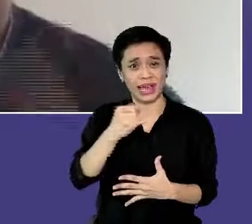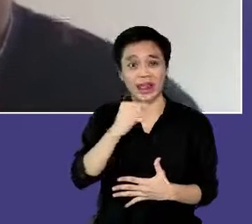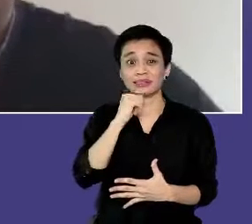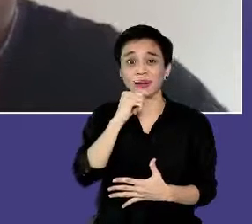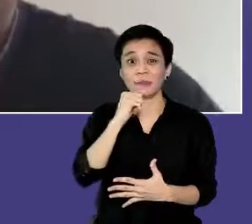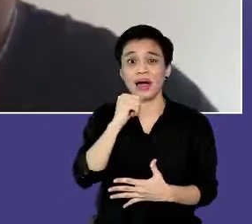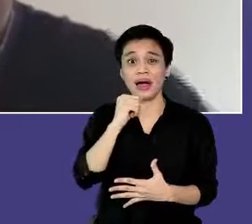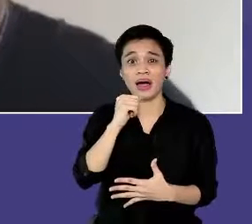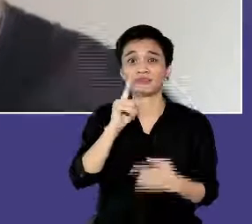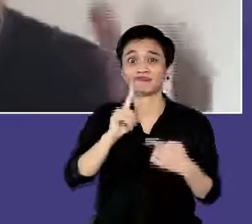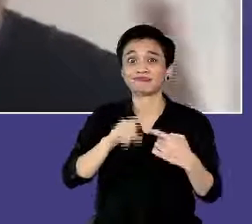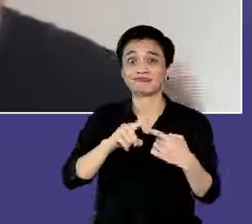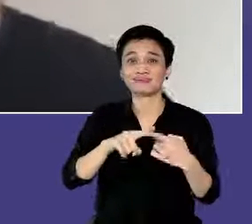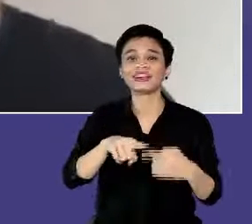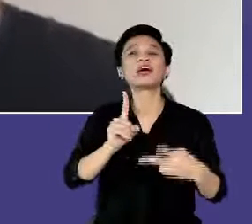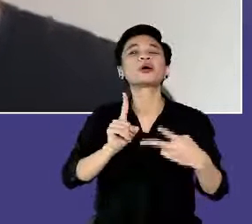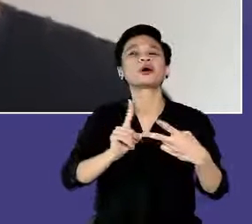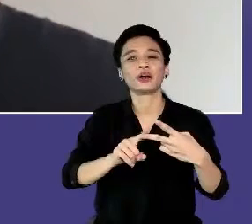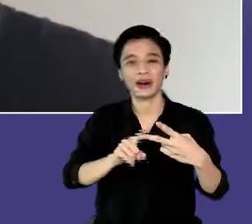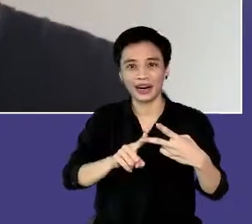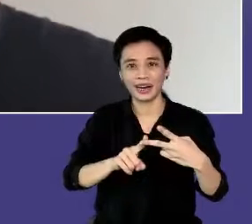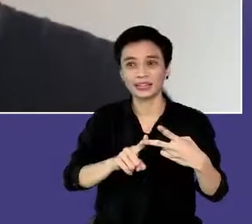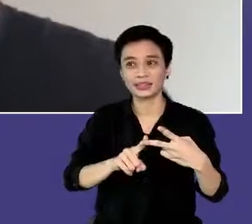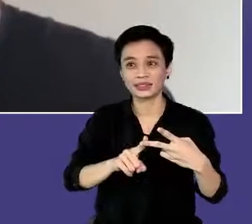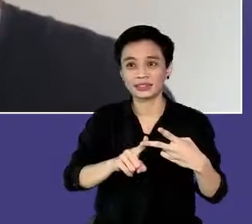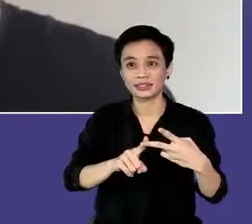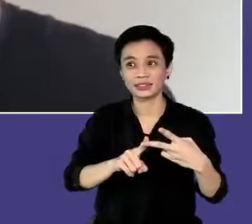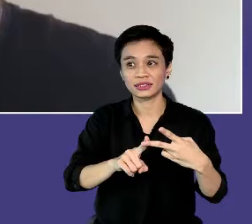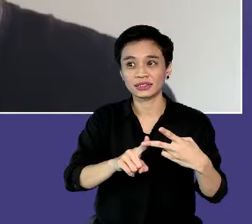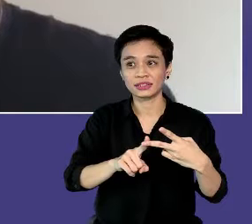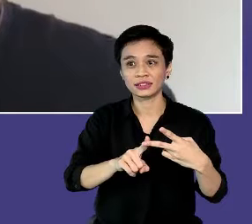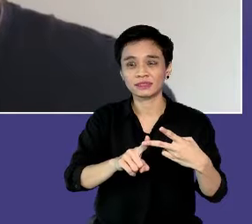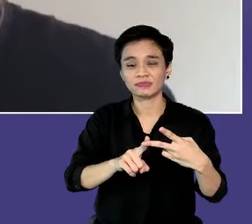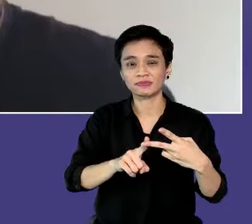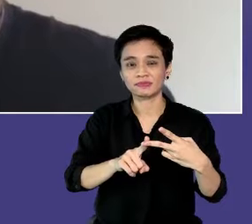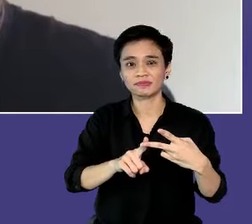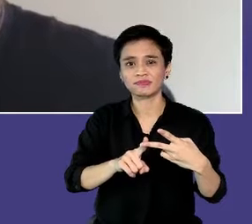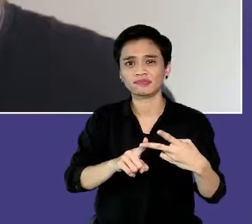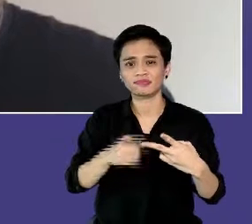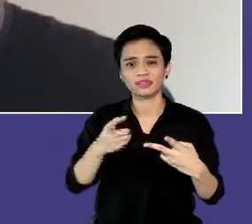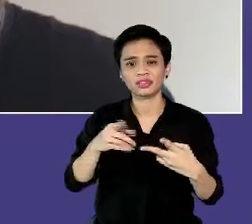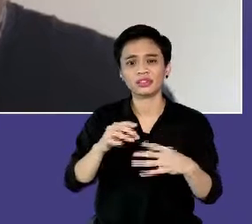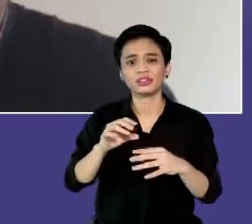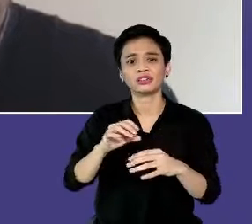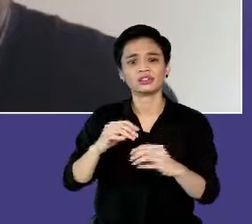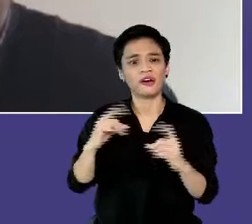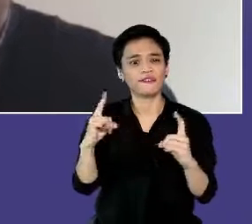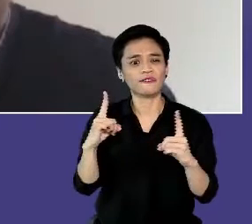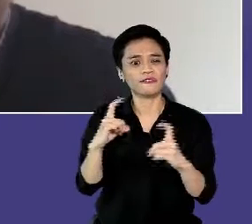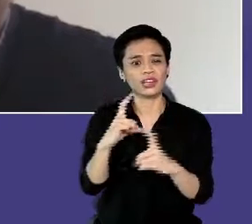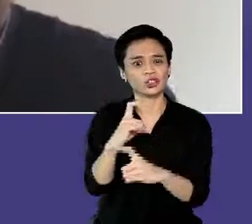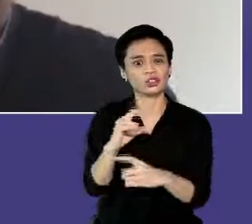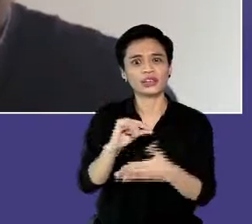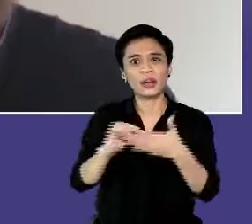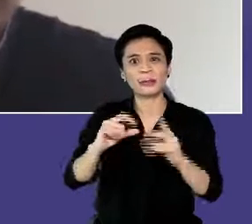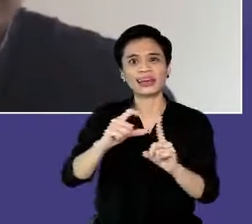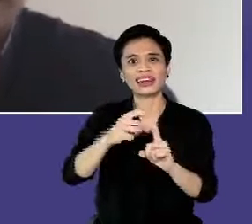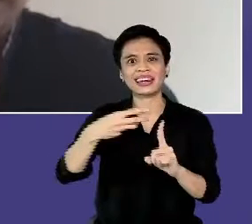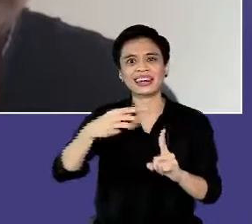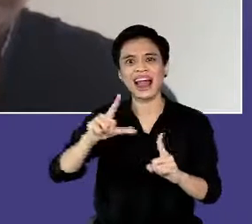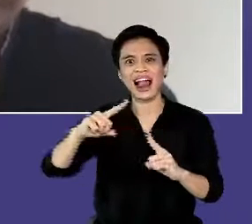kita pergi yang pertama saya pertanyaan kedua adalah seberapa berbahayanya kah virus-virus varian Delta ini untuk Indonesia